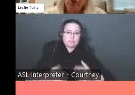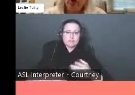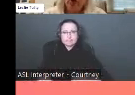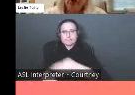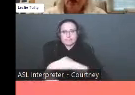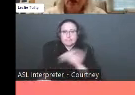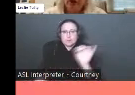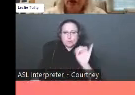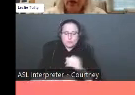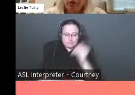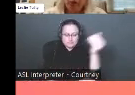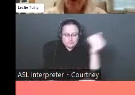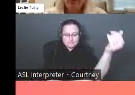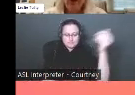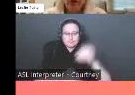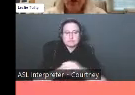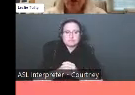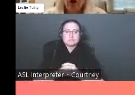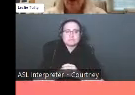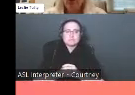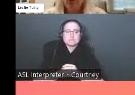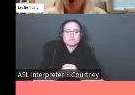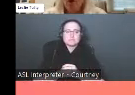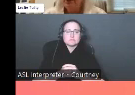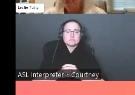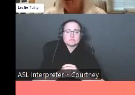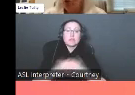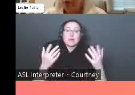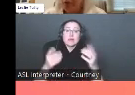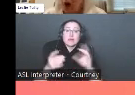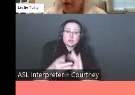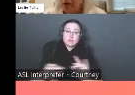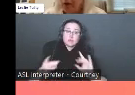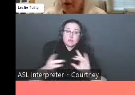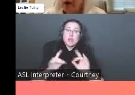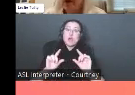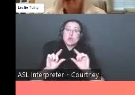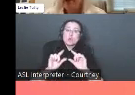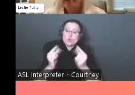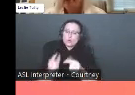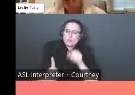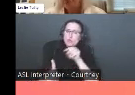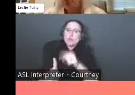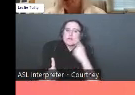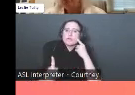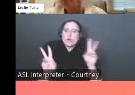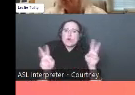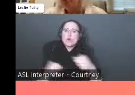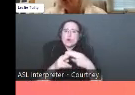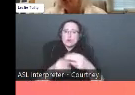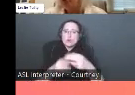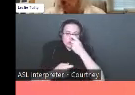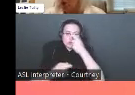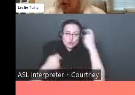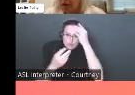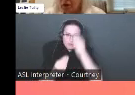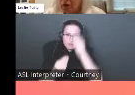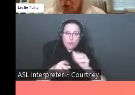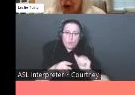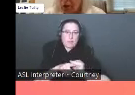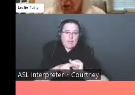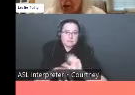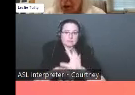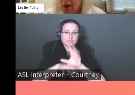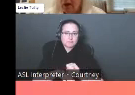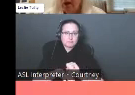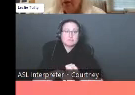dépression dans ces groupes qui sont offerts, ces groupes de soutien. On parle souvent de pratiques tenant compte des